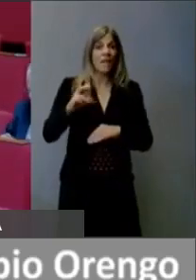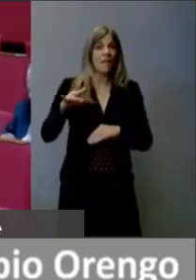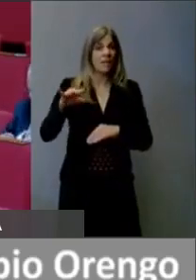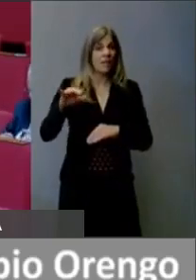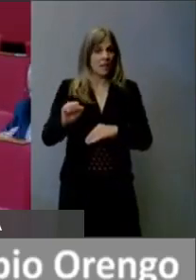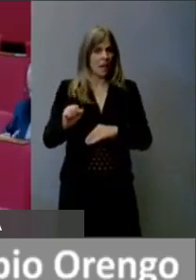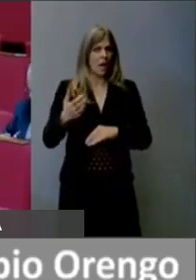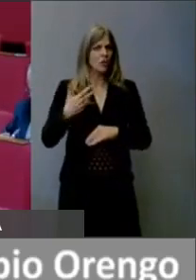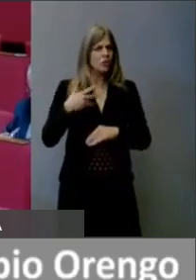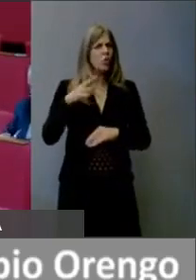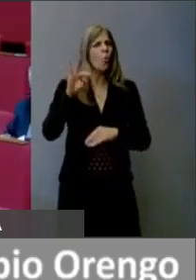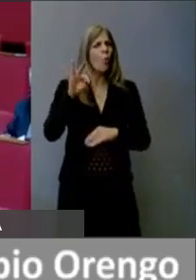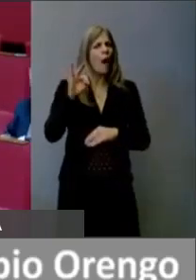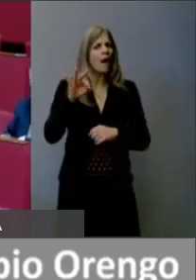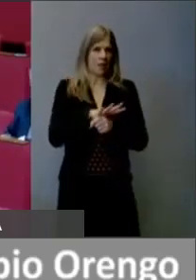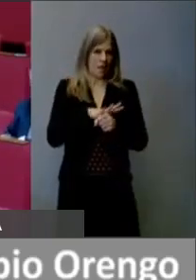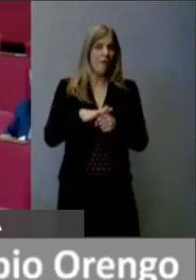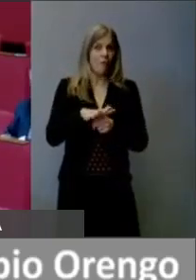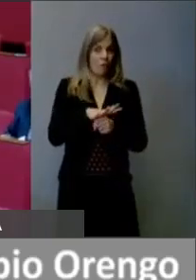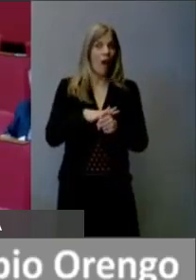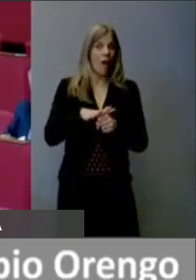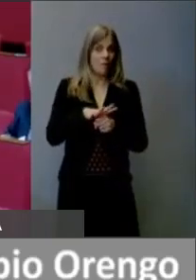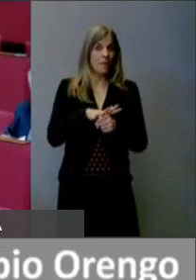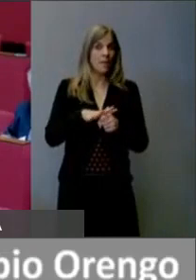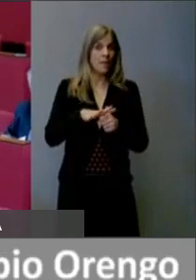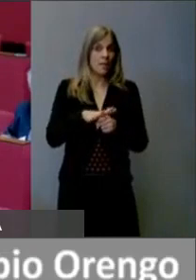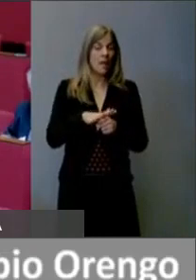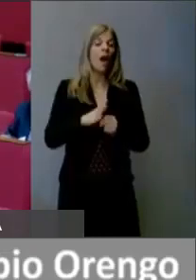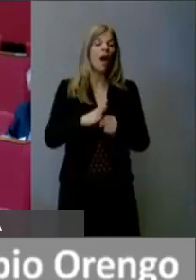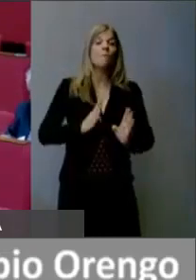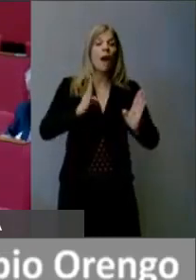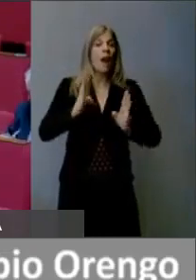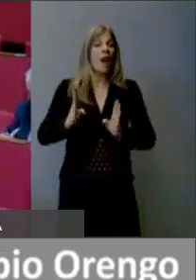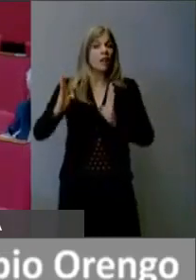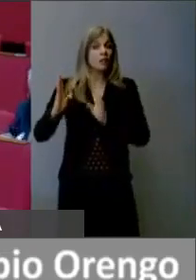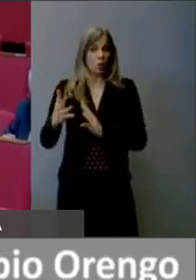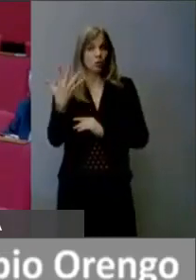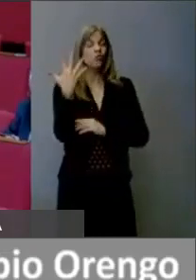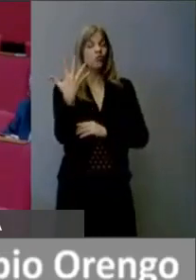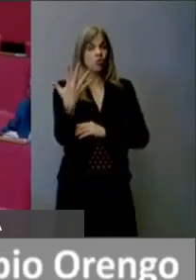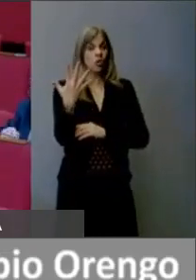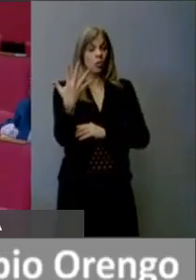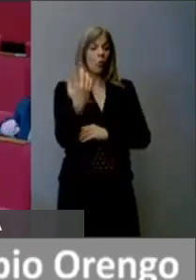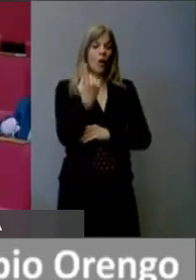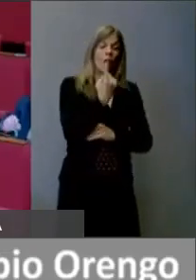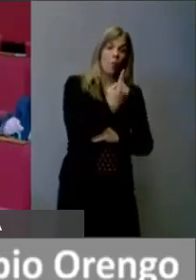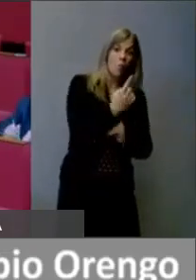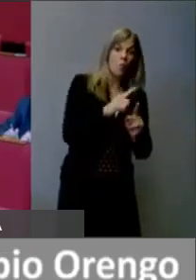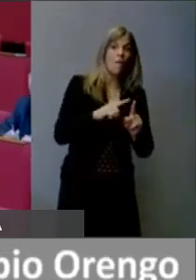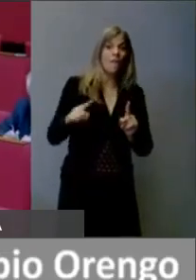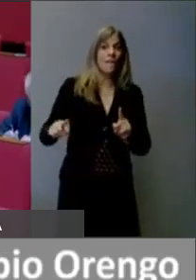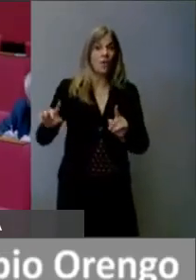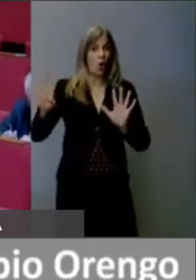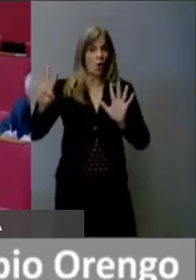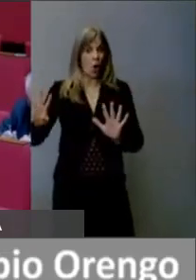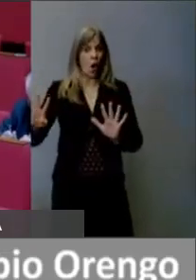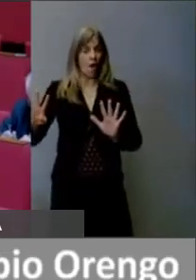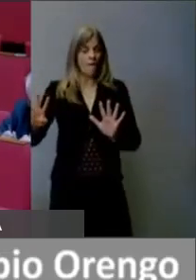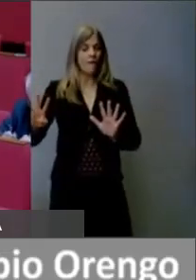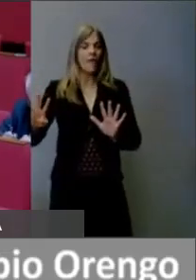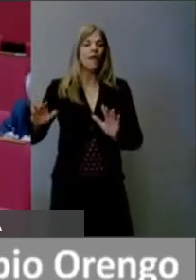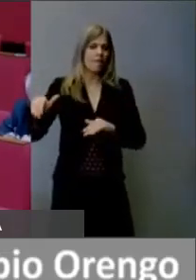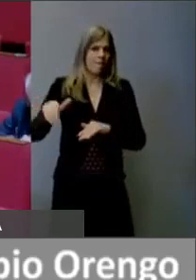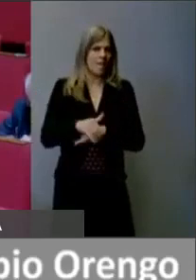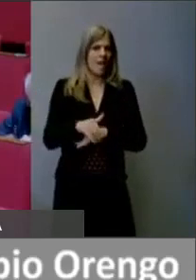di 40 famiglie, di 5 civici, appunto dall'1 al 9 di Via Vecchia,